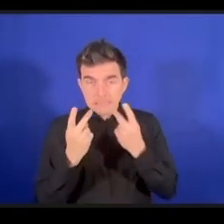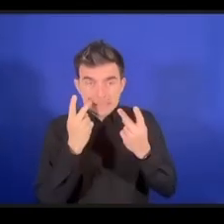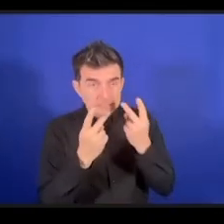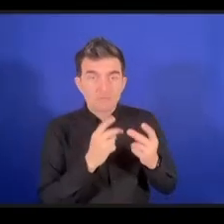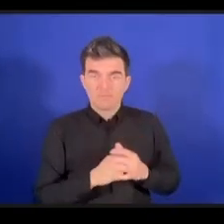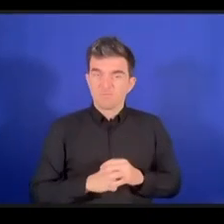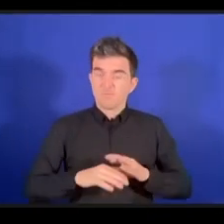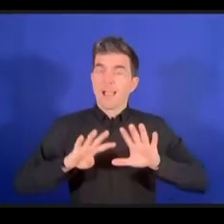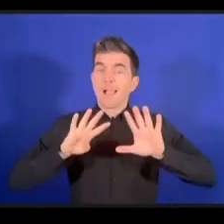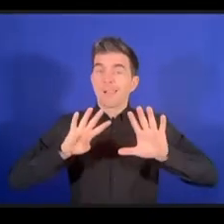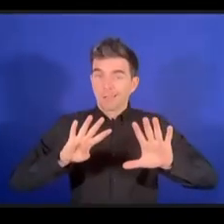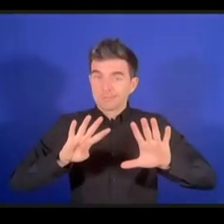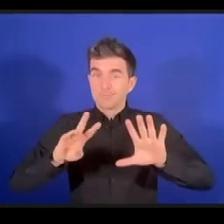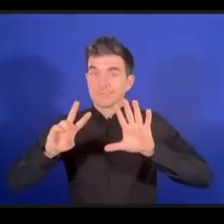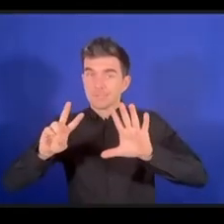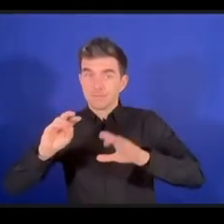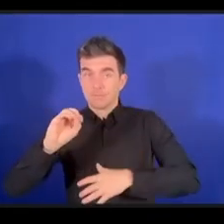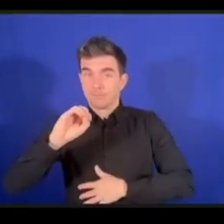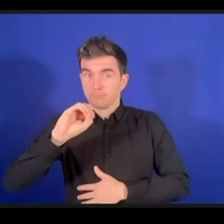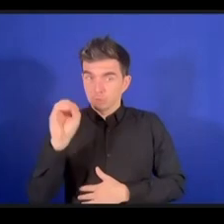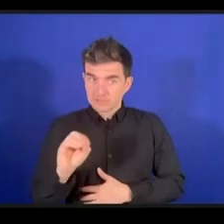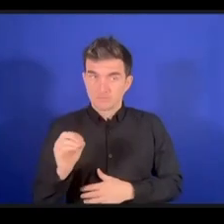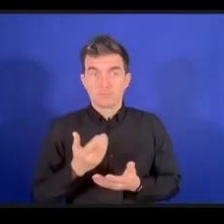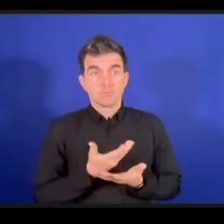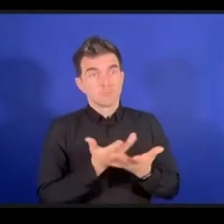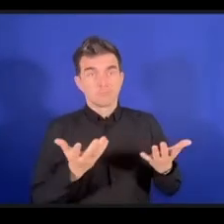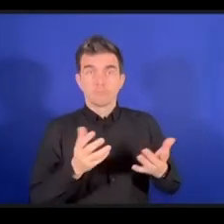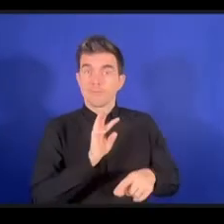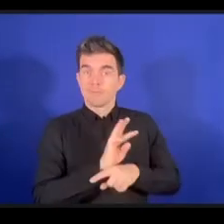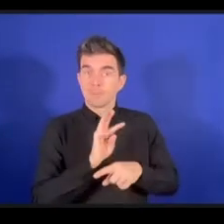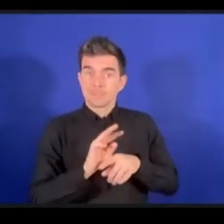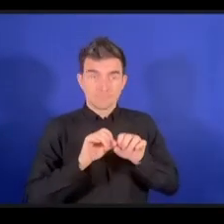都有一些可及性的问题。